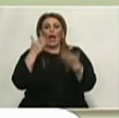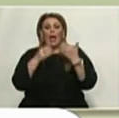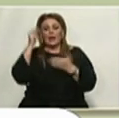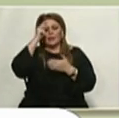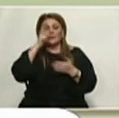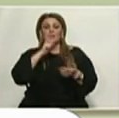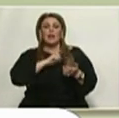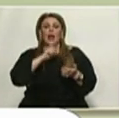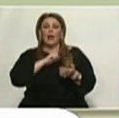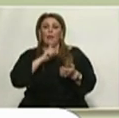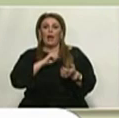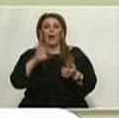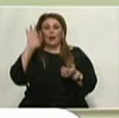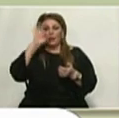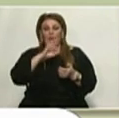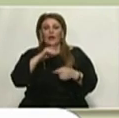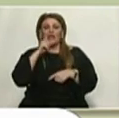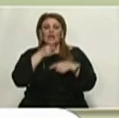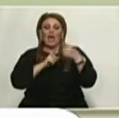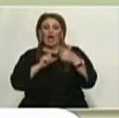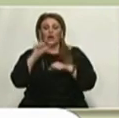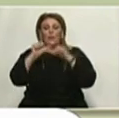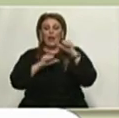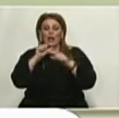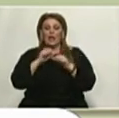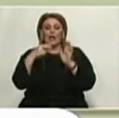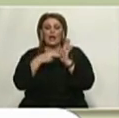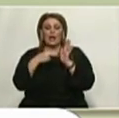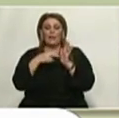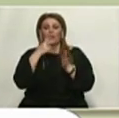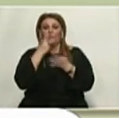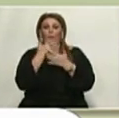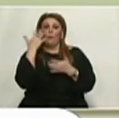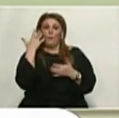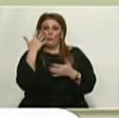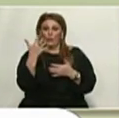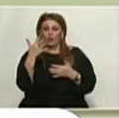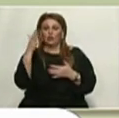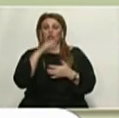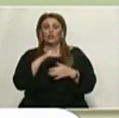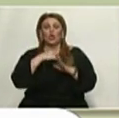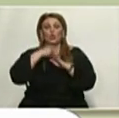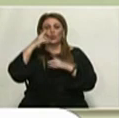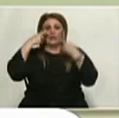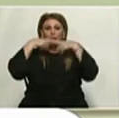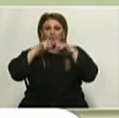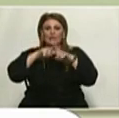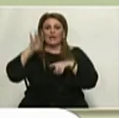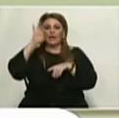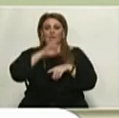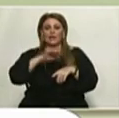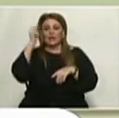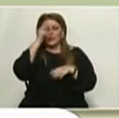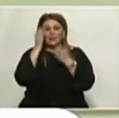tələbələrimizin yarım illik üzrə qiymətləndirmə göstəricisi 5-dirsə, yüksək texniki peşə səviyyəsi üzrə təhsil